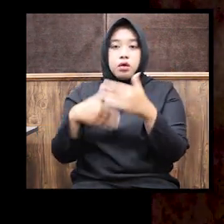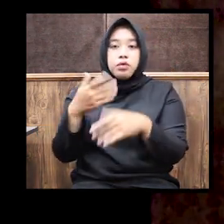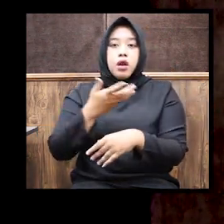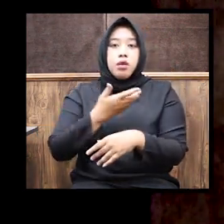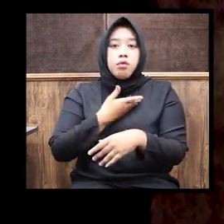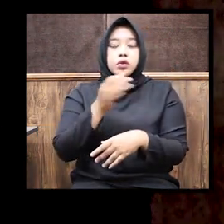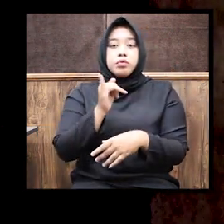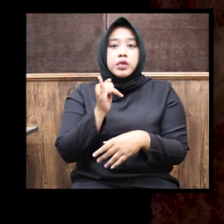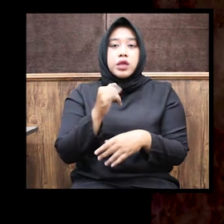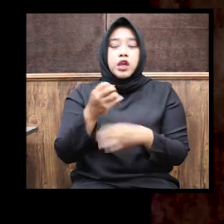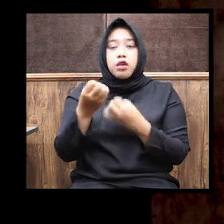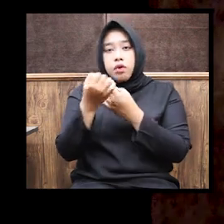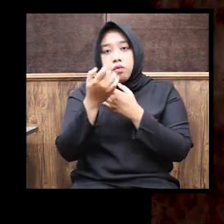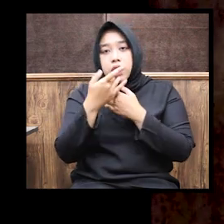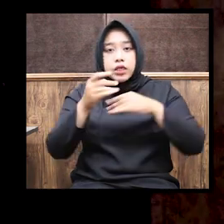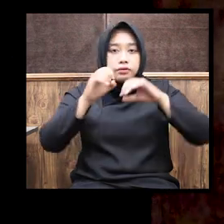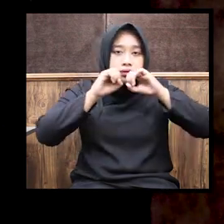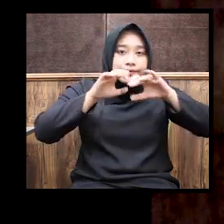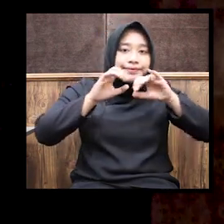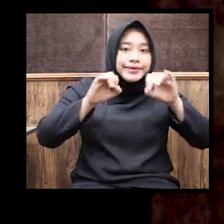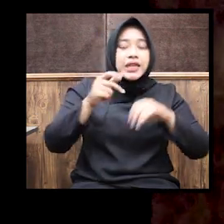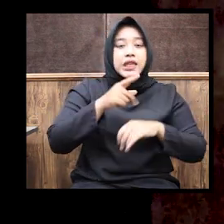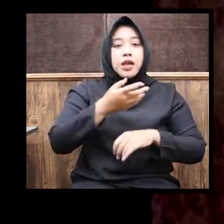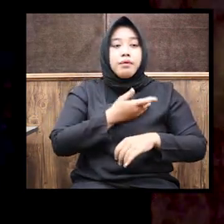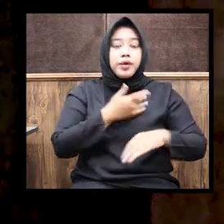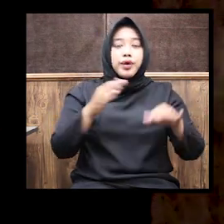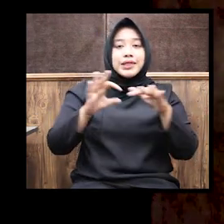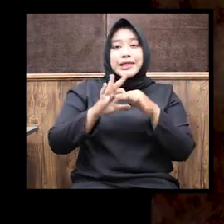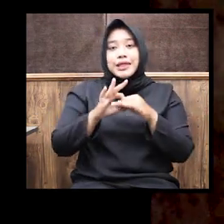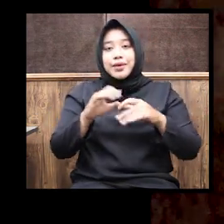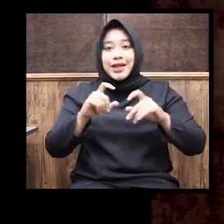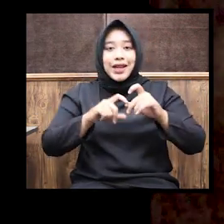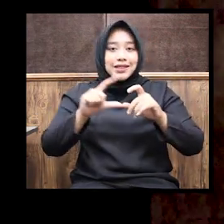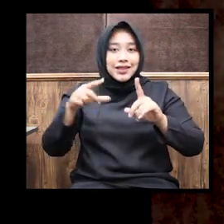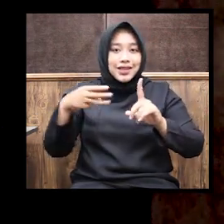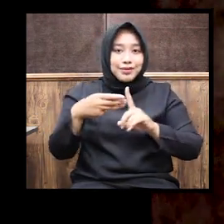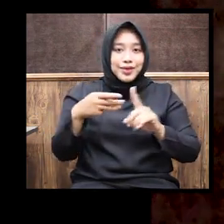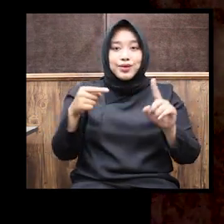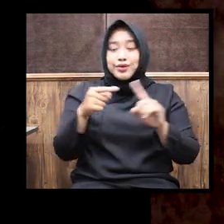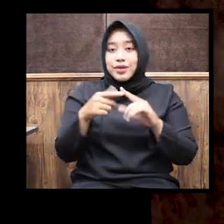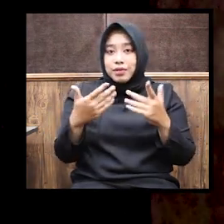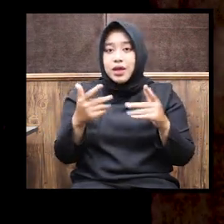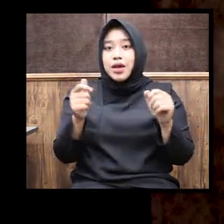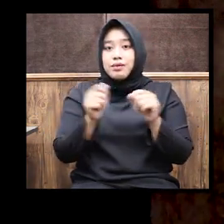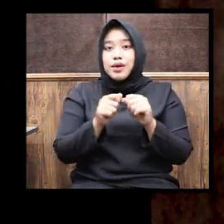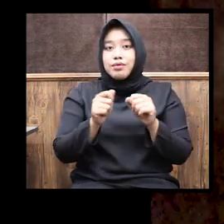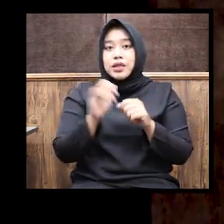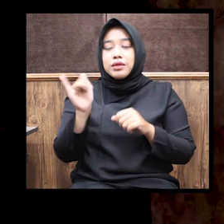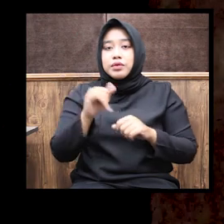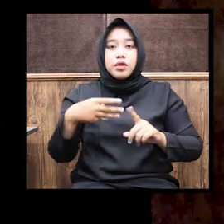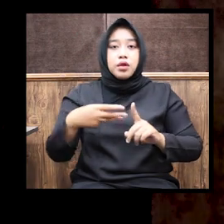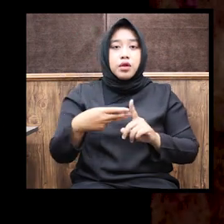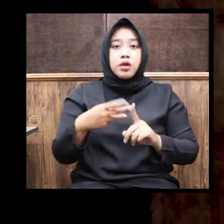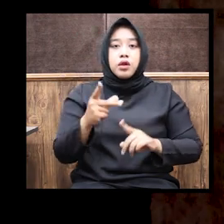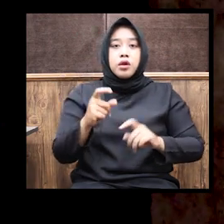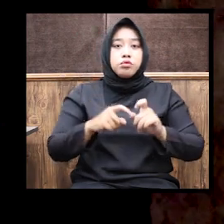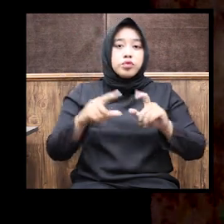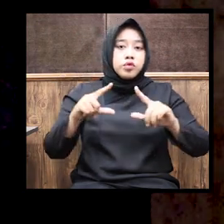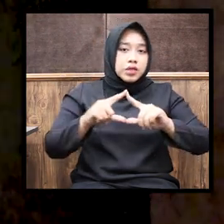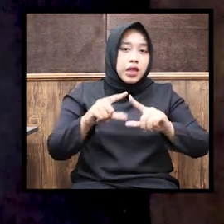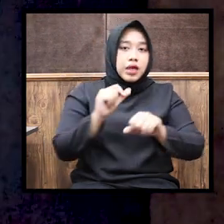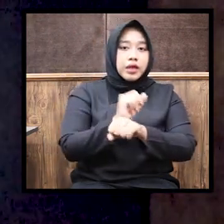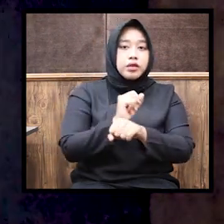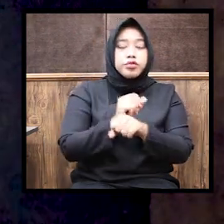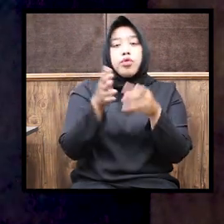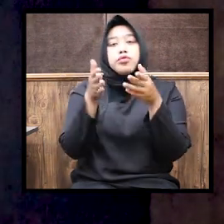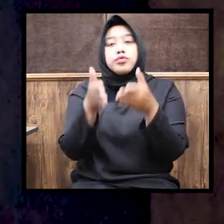pengin realisasi yang di tahun ini adalah kita menggandeng SLB untuk membentuk istilahnya bursa kerja khusus kalau selama